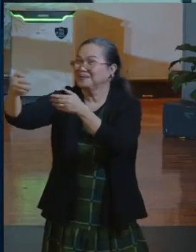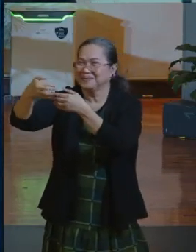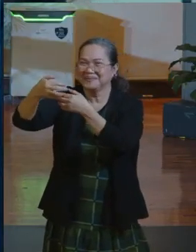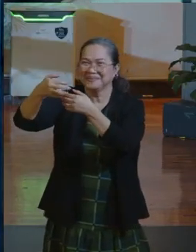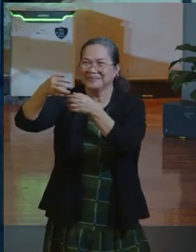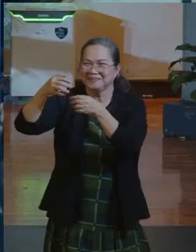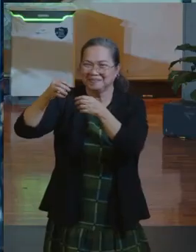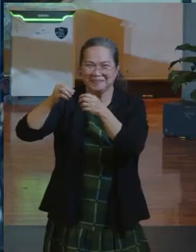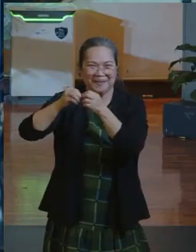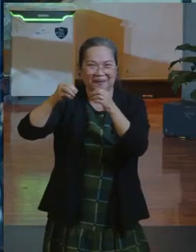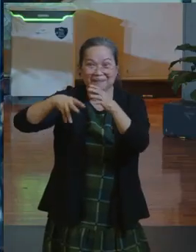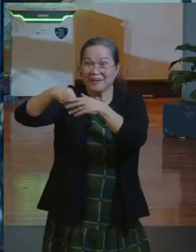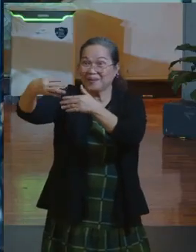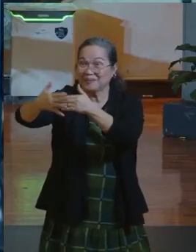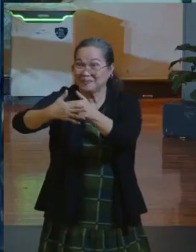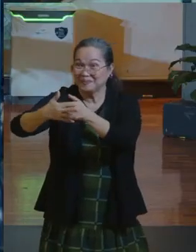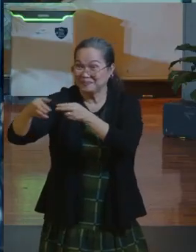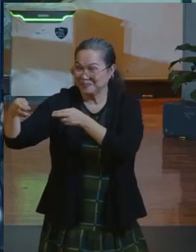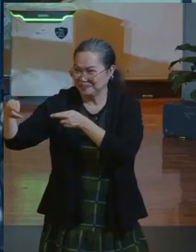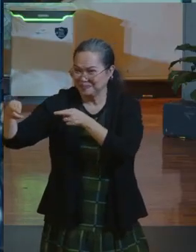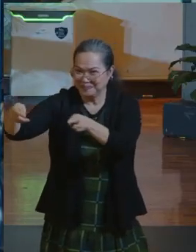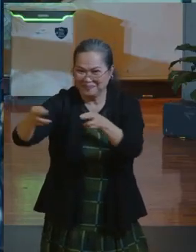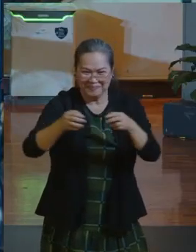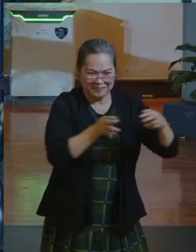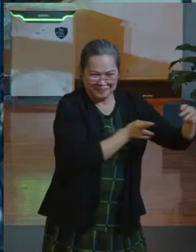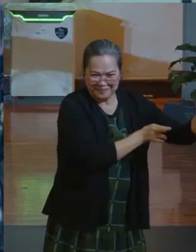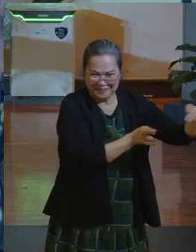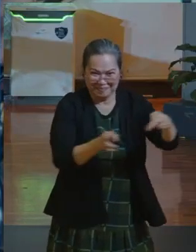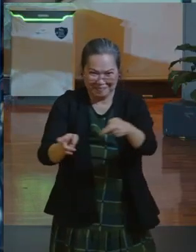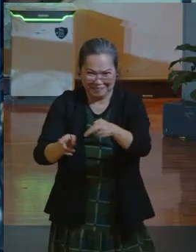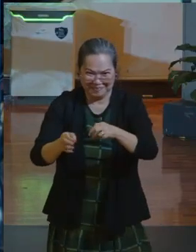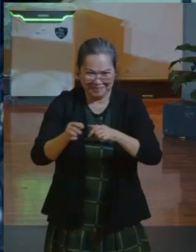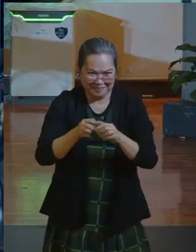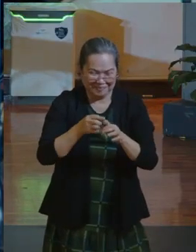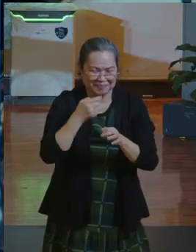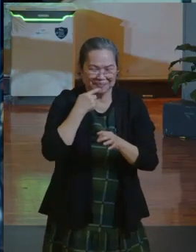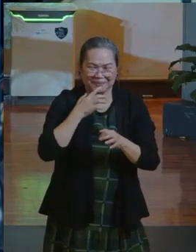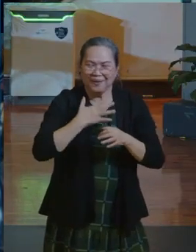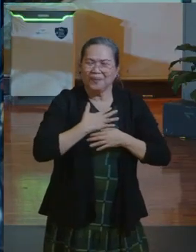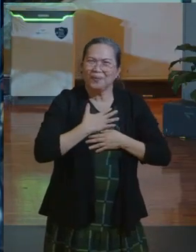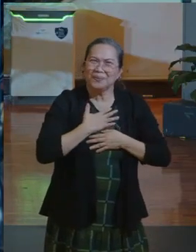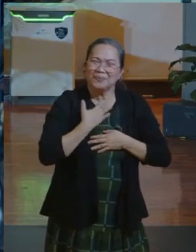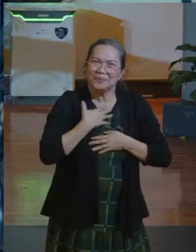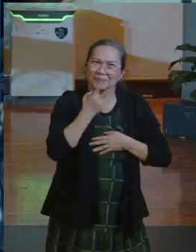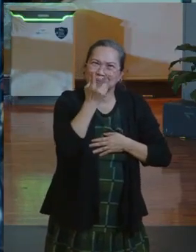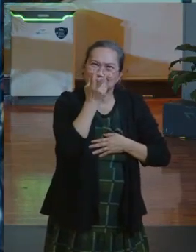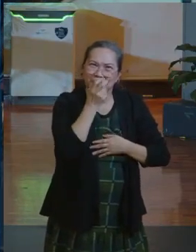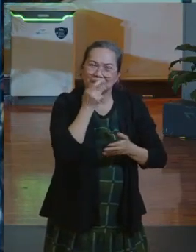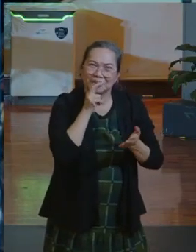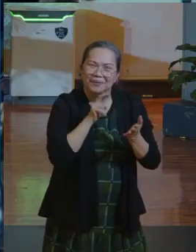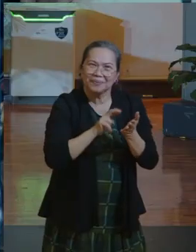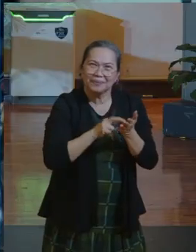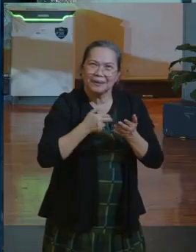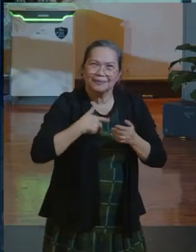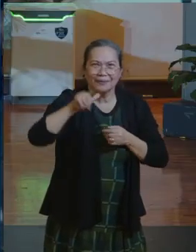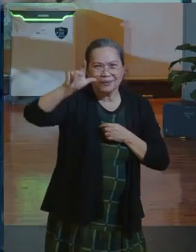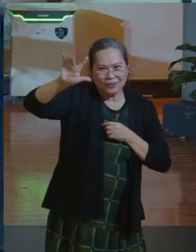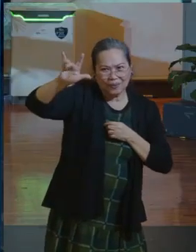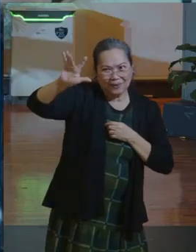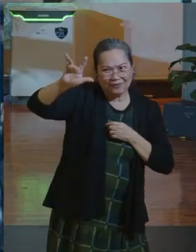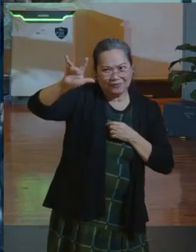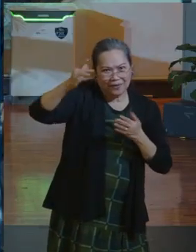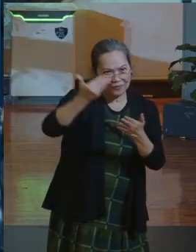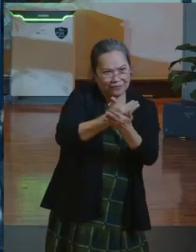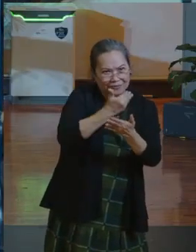at galak na gala kapag nagre-report ang ating staff, no, na merong 25 na